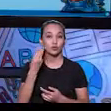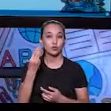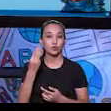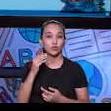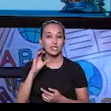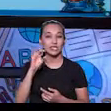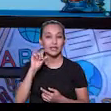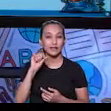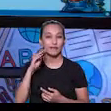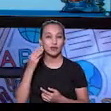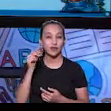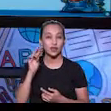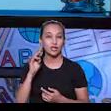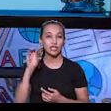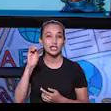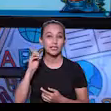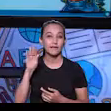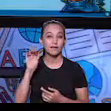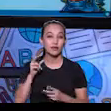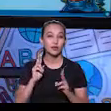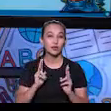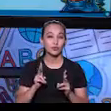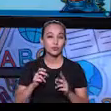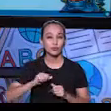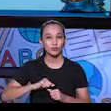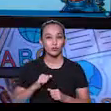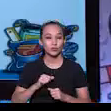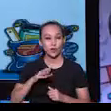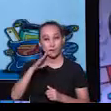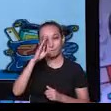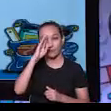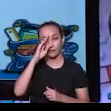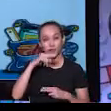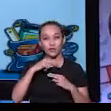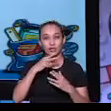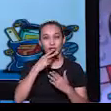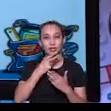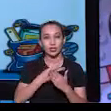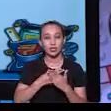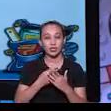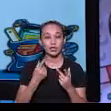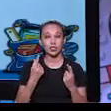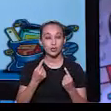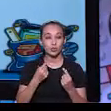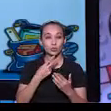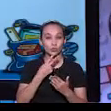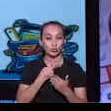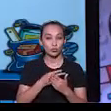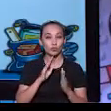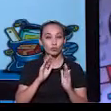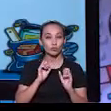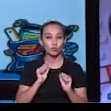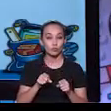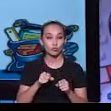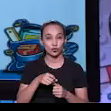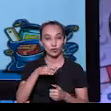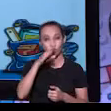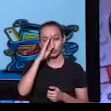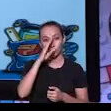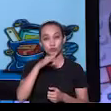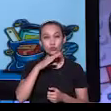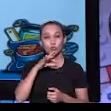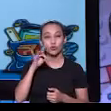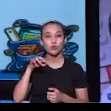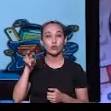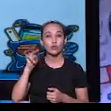«Равшан», «Севара», «учитель», «друзья», «мальчик». Обратите внимание, где здесь может быть мужской, женский и